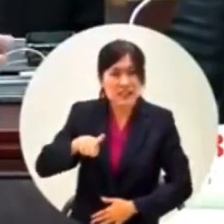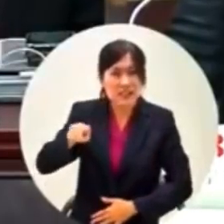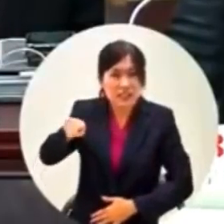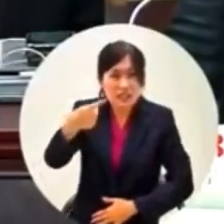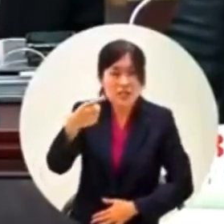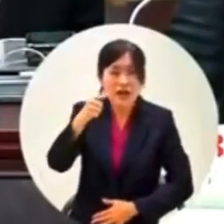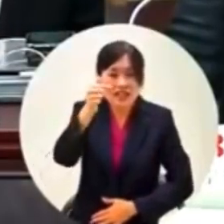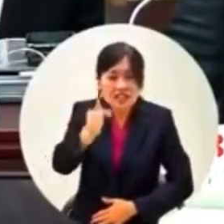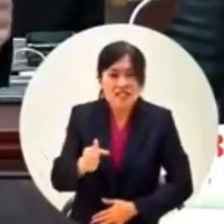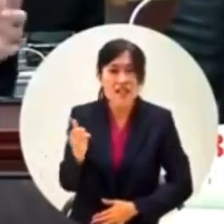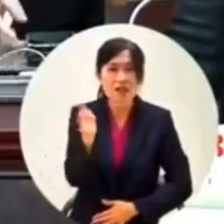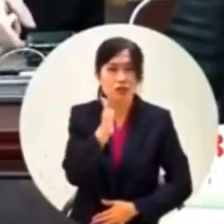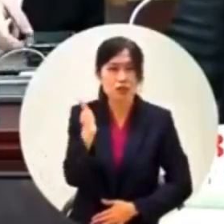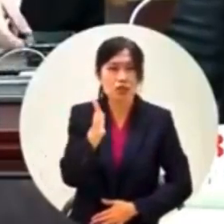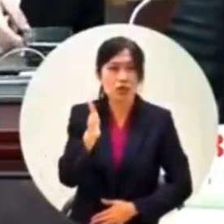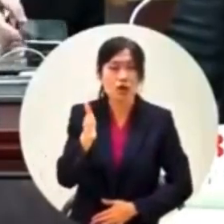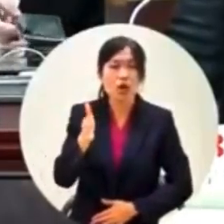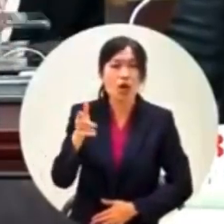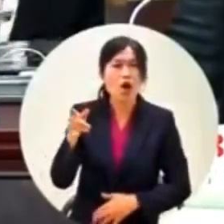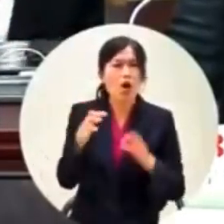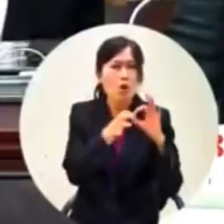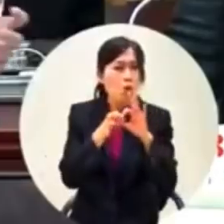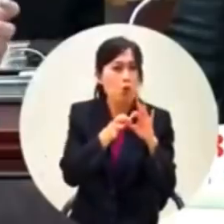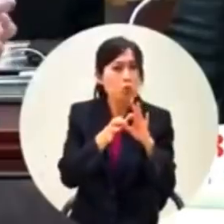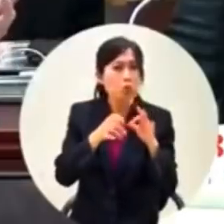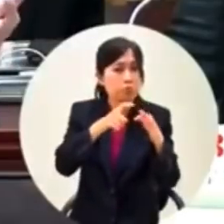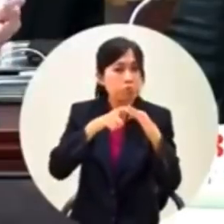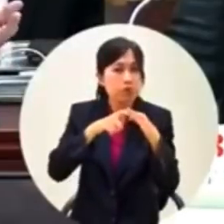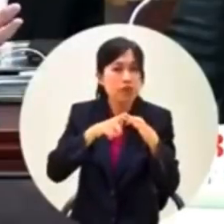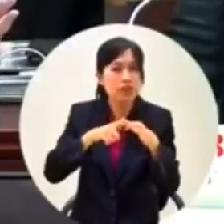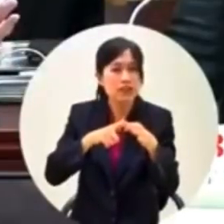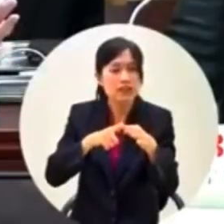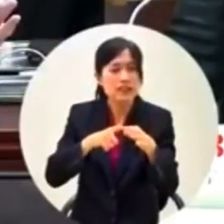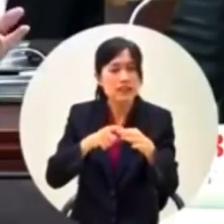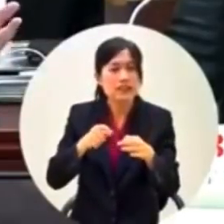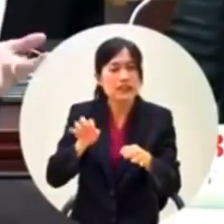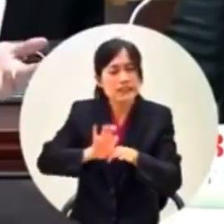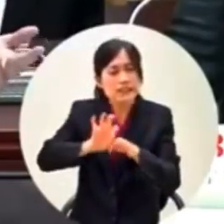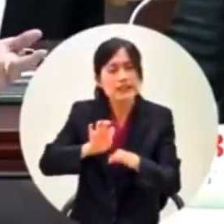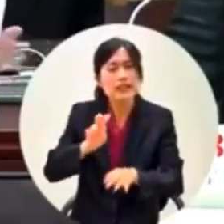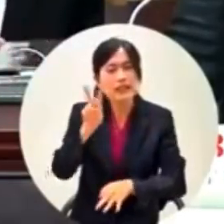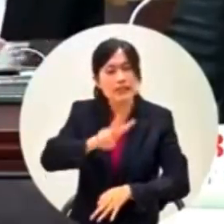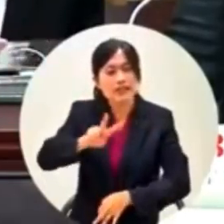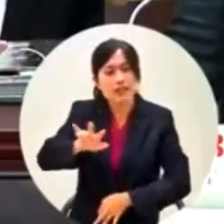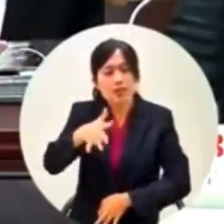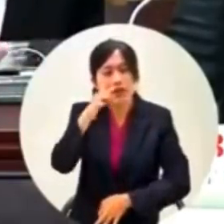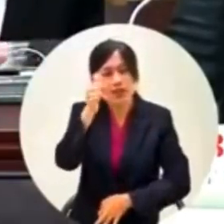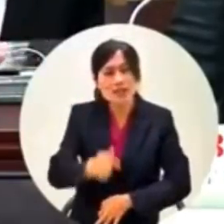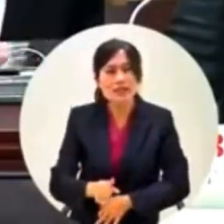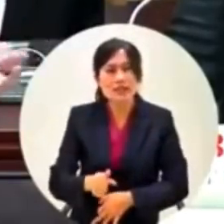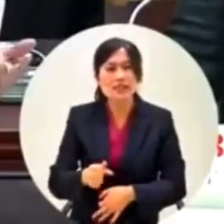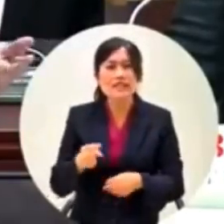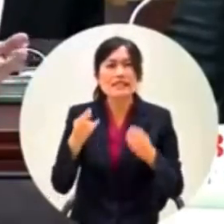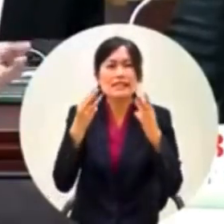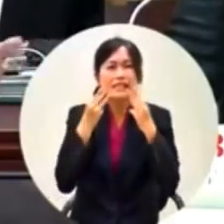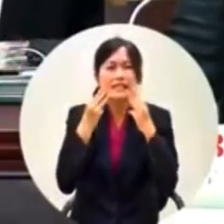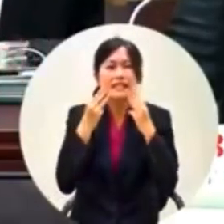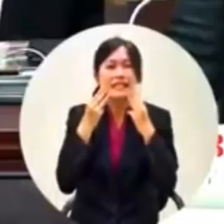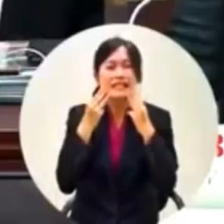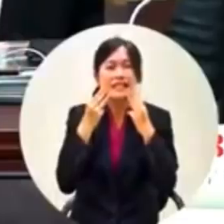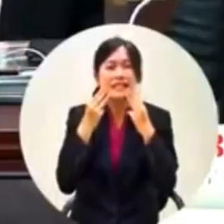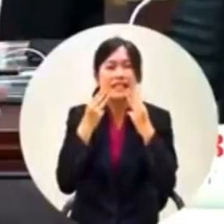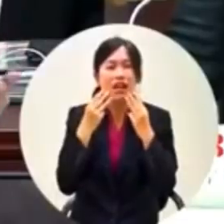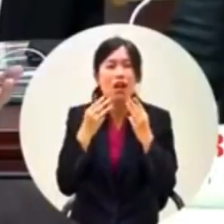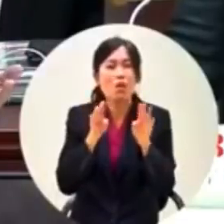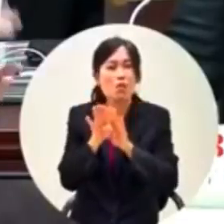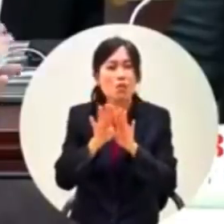1100亿左右嘛那关联性的产值可以增加到2500亿那你营业税用5%算嘛假如用2000亿来算好